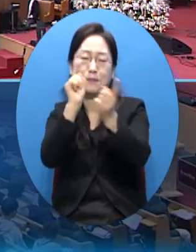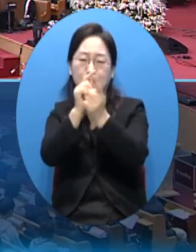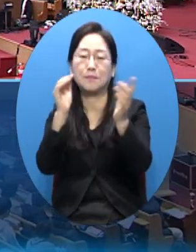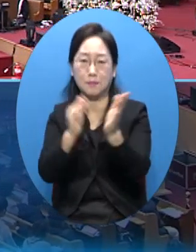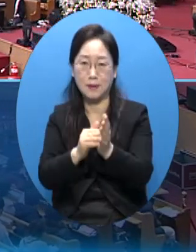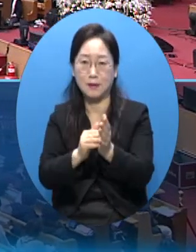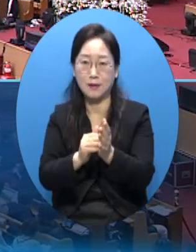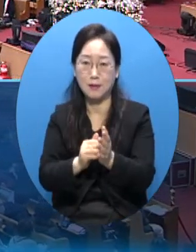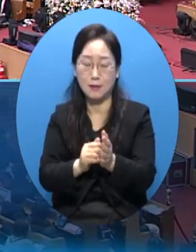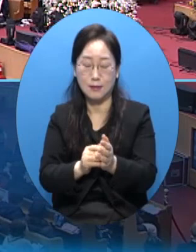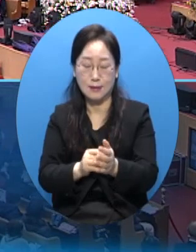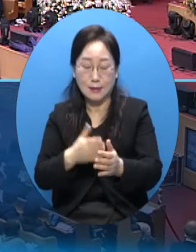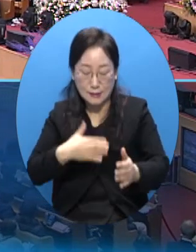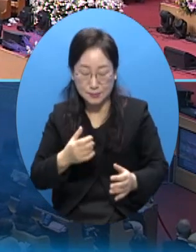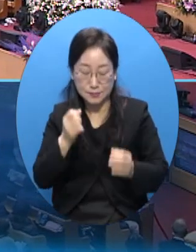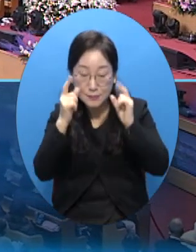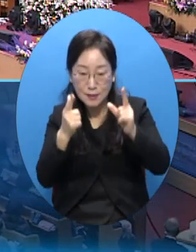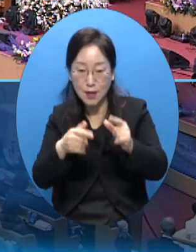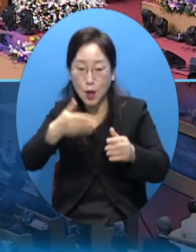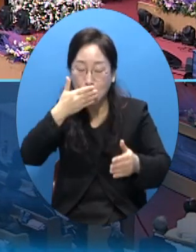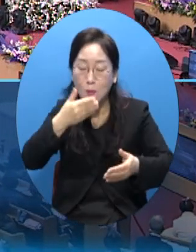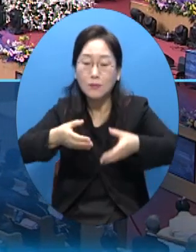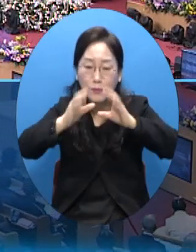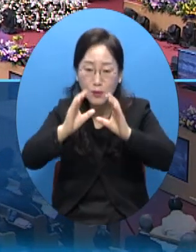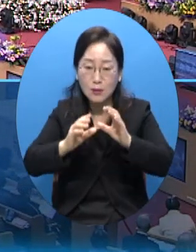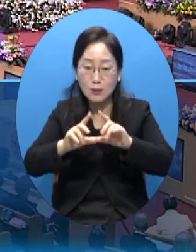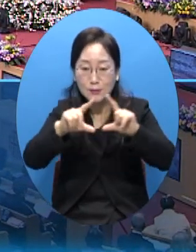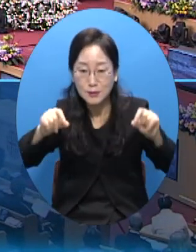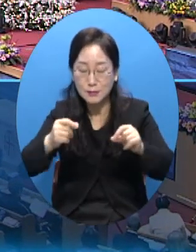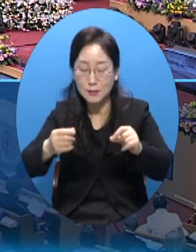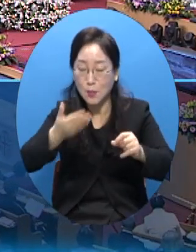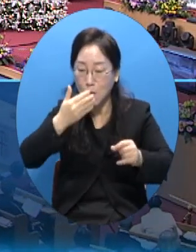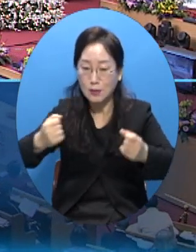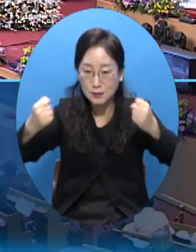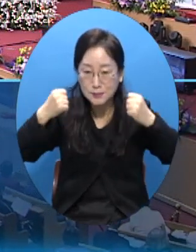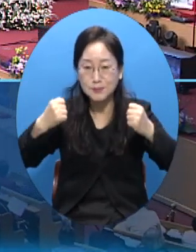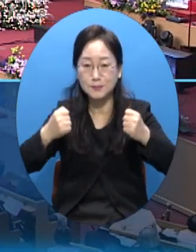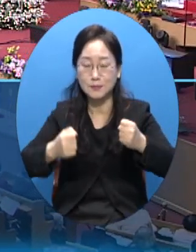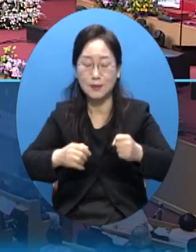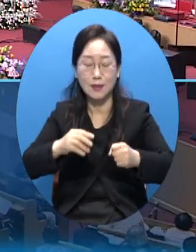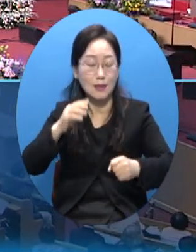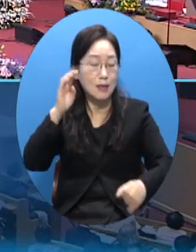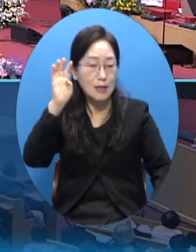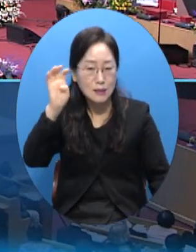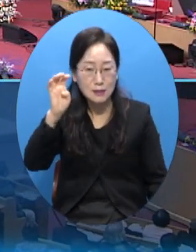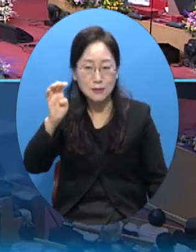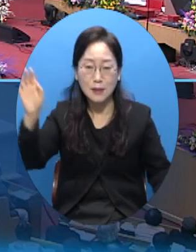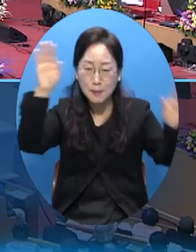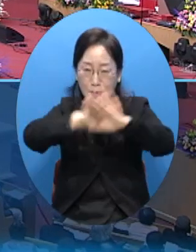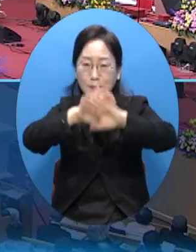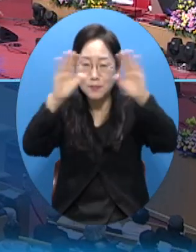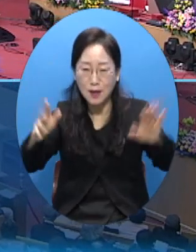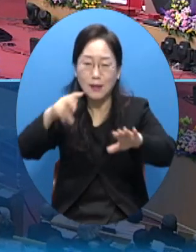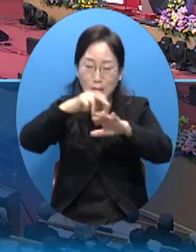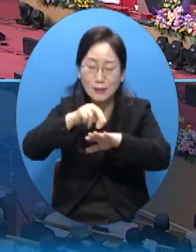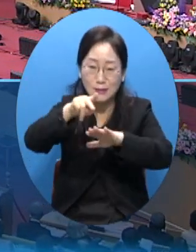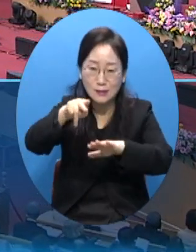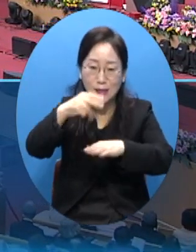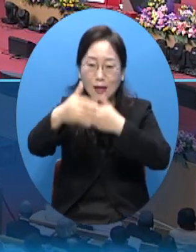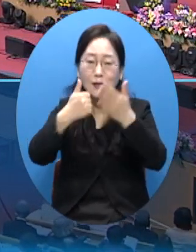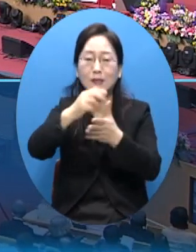일어나고 마시고 그음식 을 의지하여 40주 40를 거쳐 하나님의 산 호렙에